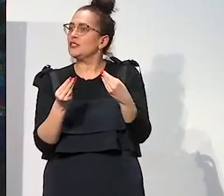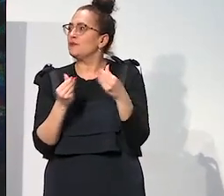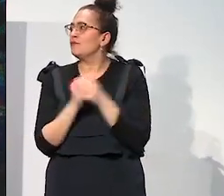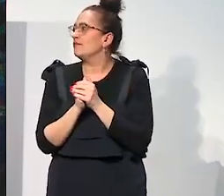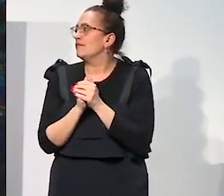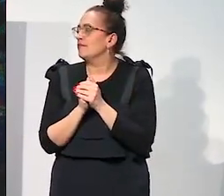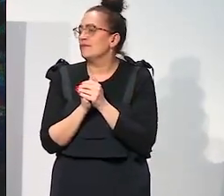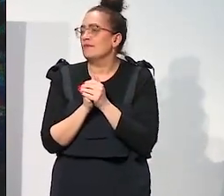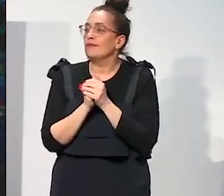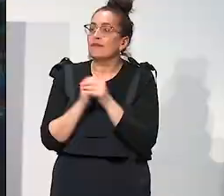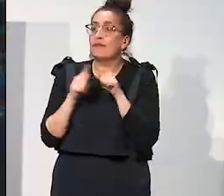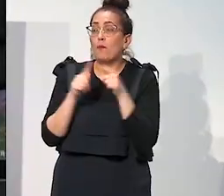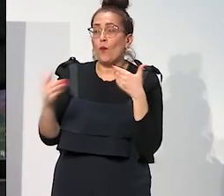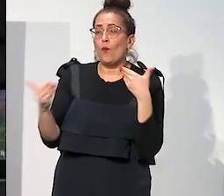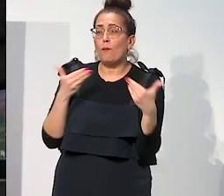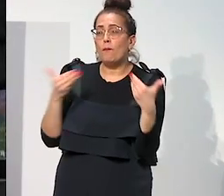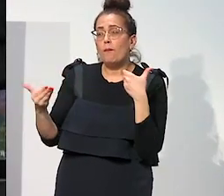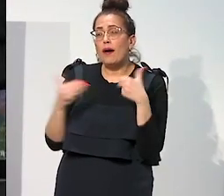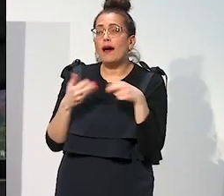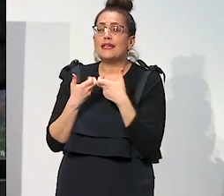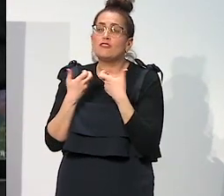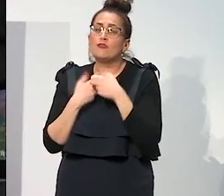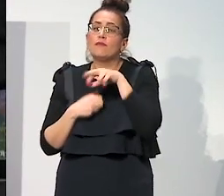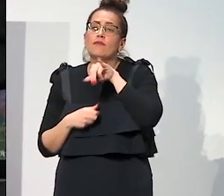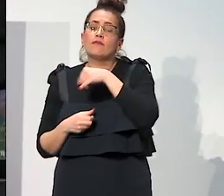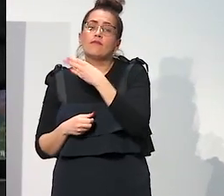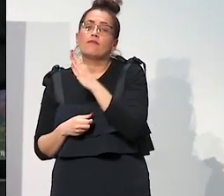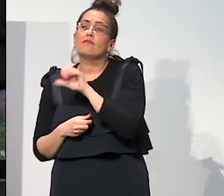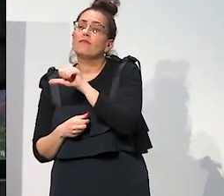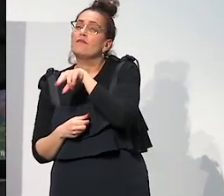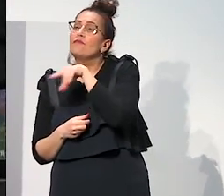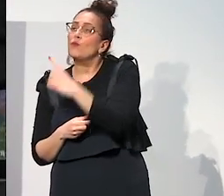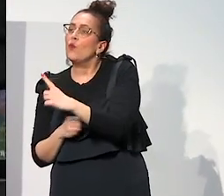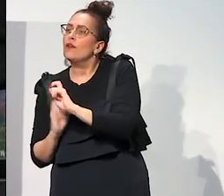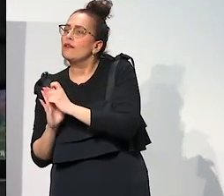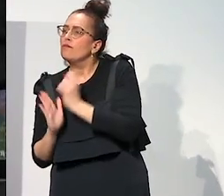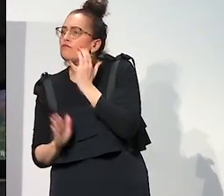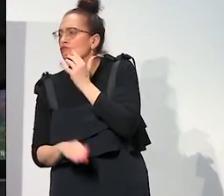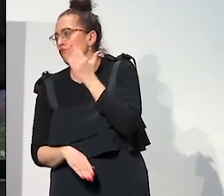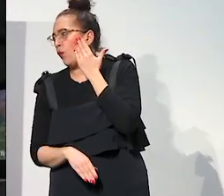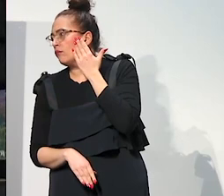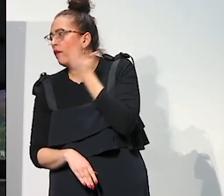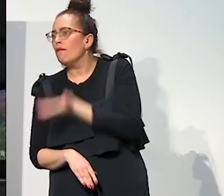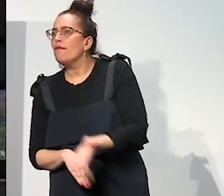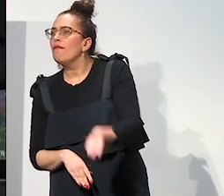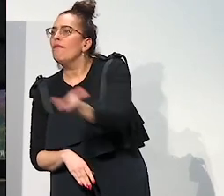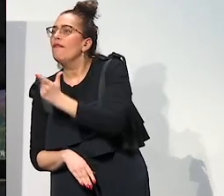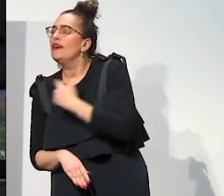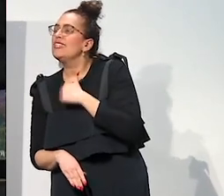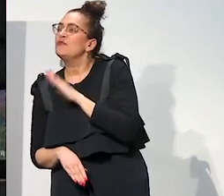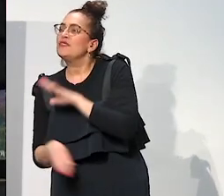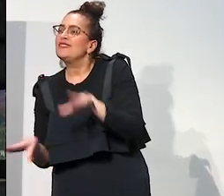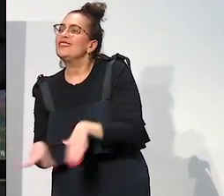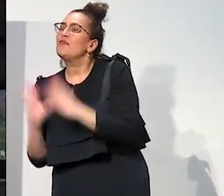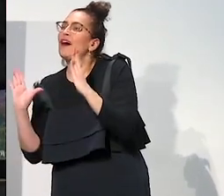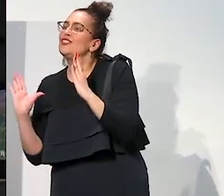penser à Rimbaud adolescent, c'est-à-dire. On connaît vraiment, tout le monde connaît l'image de Rimbaud adolescent, mais pas grand monde